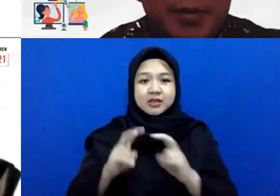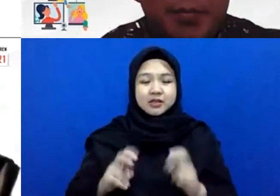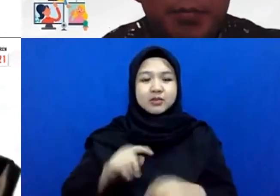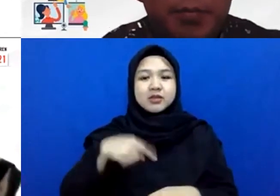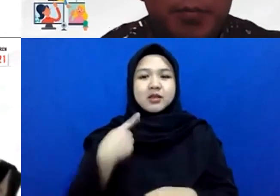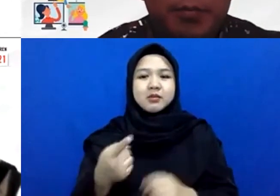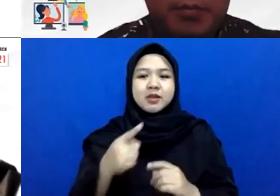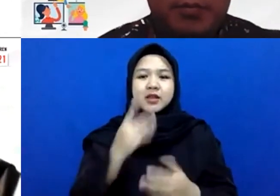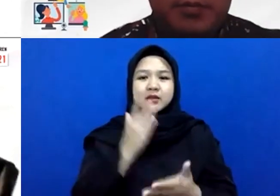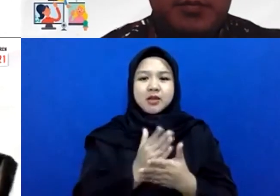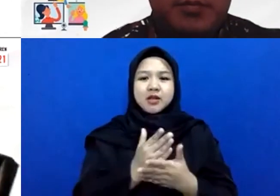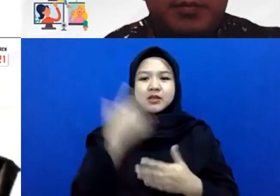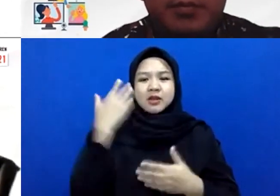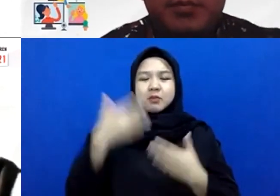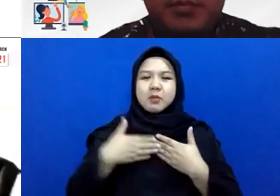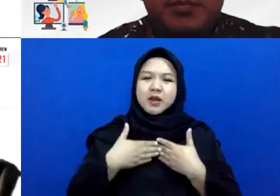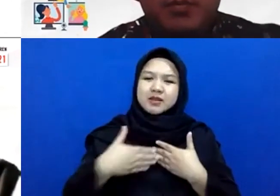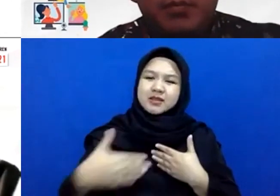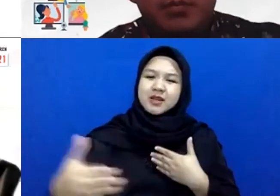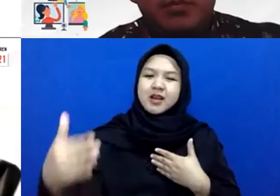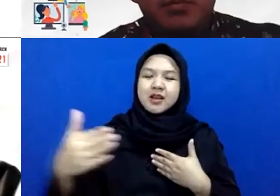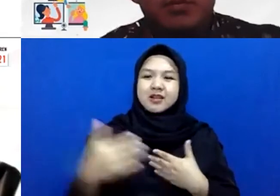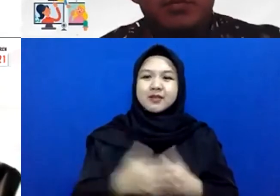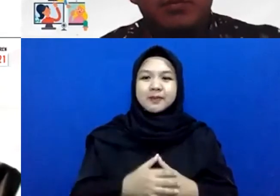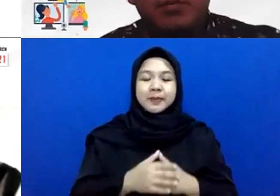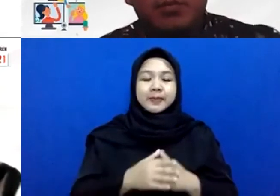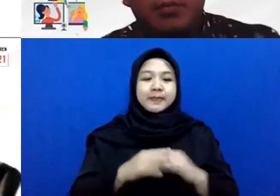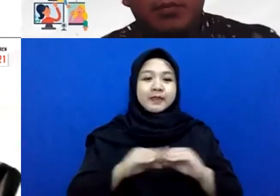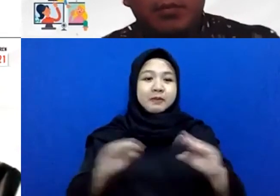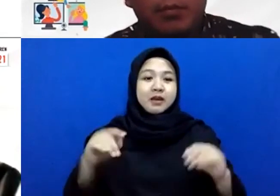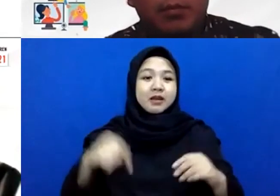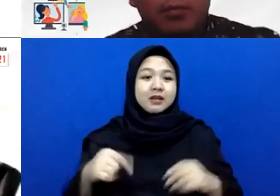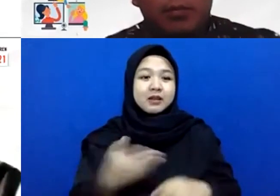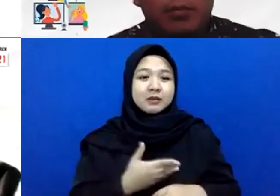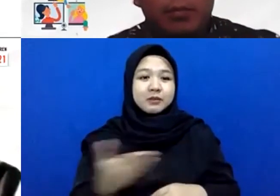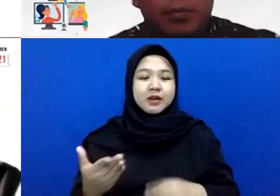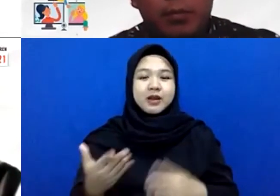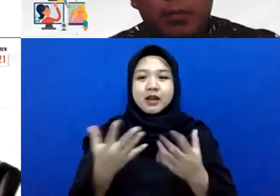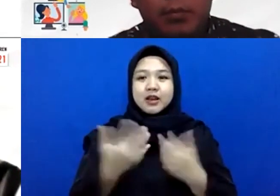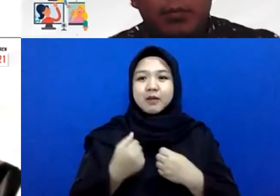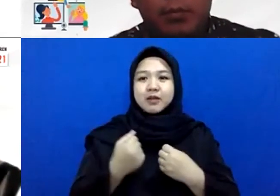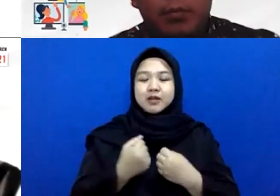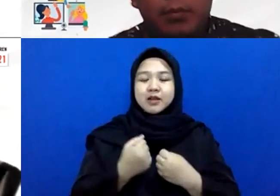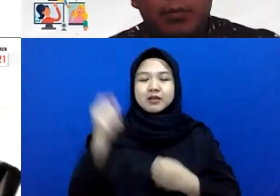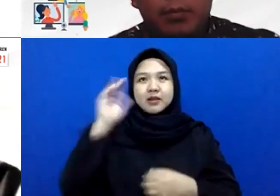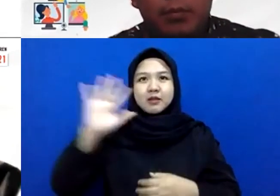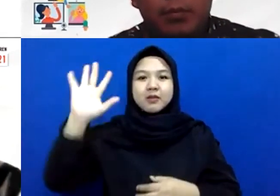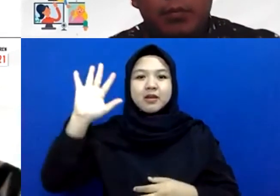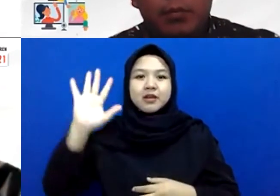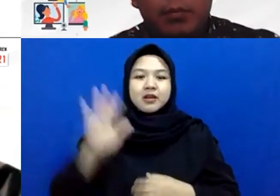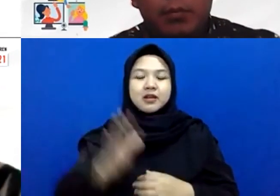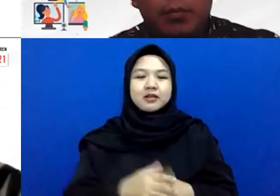itu begitu panjang gitu. Nah di magang ini mereka mendapatkan gambaran itu. Selain itu juga